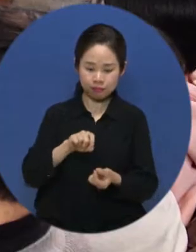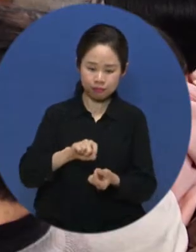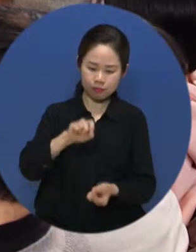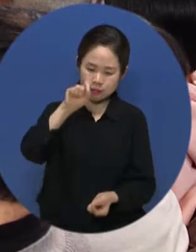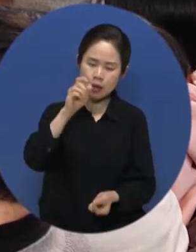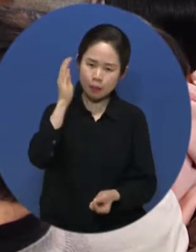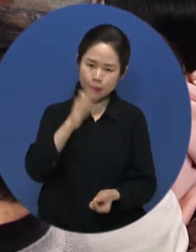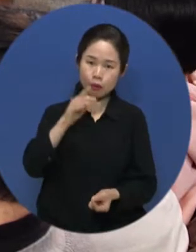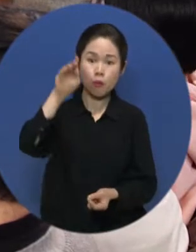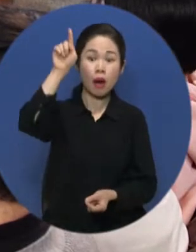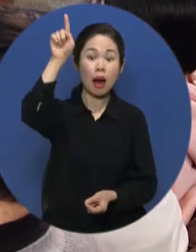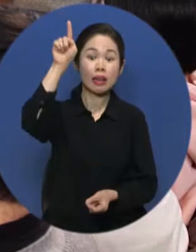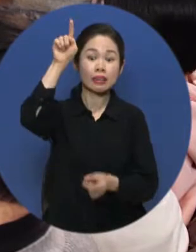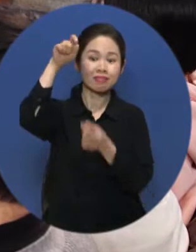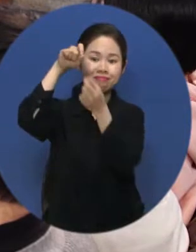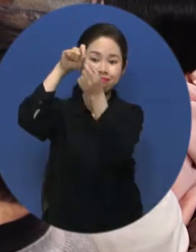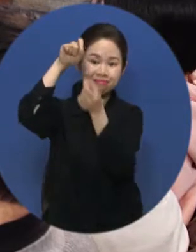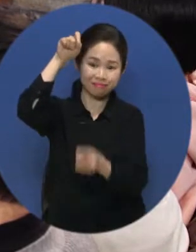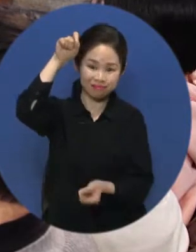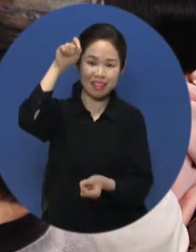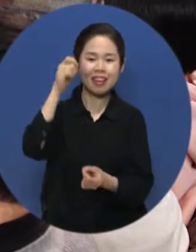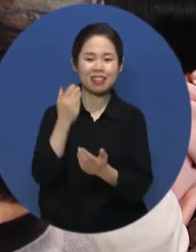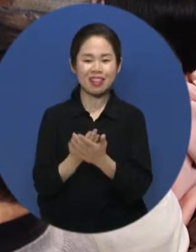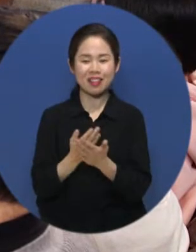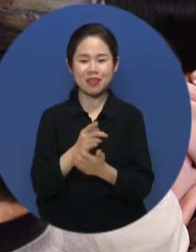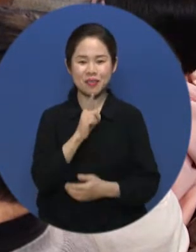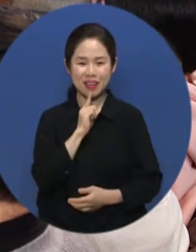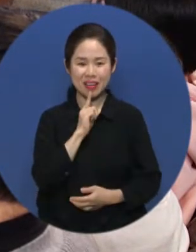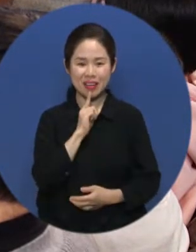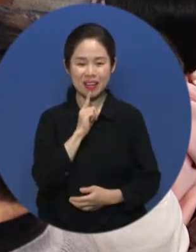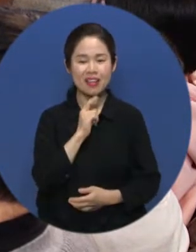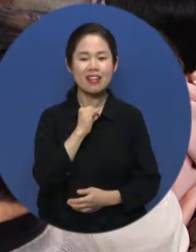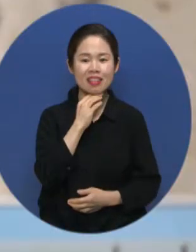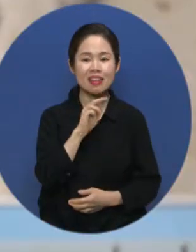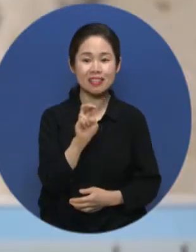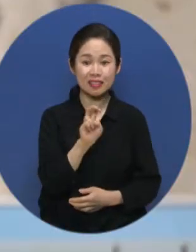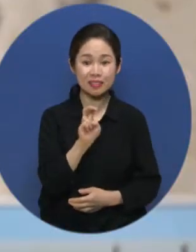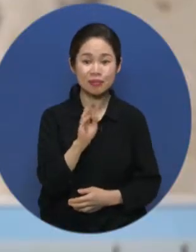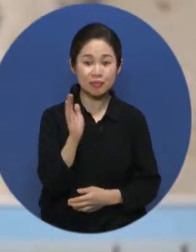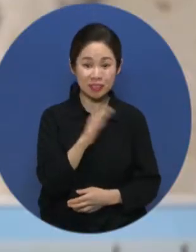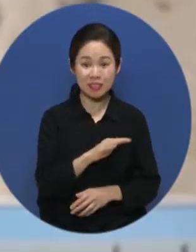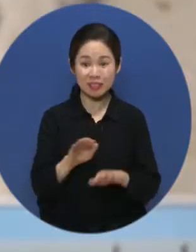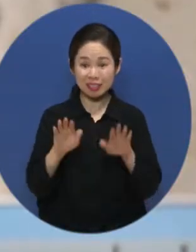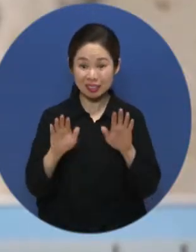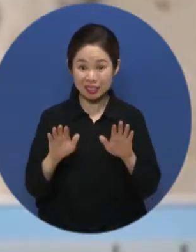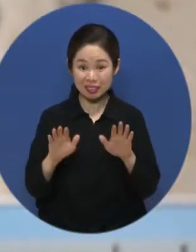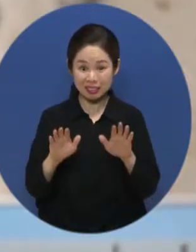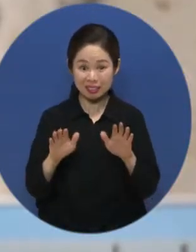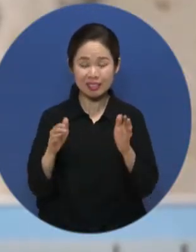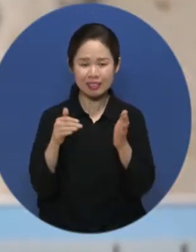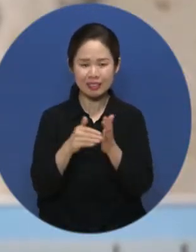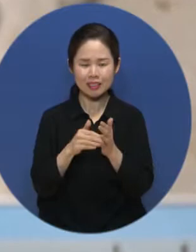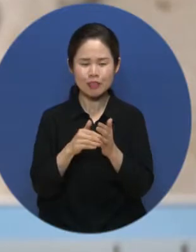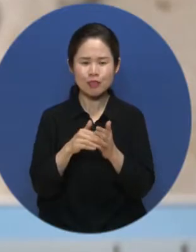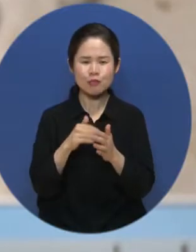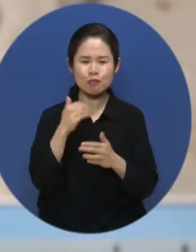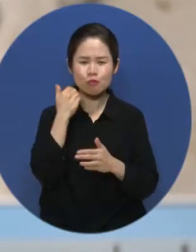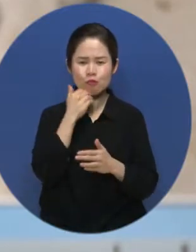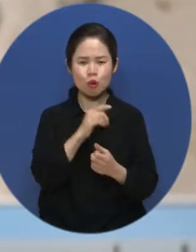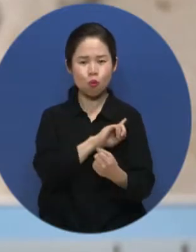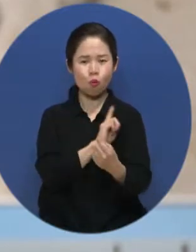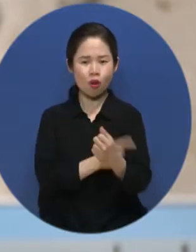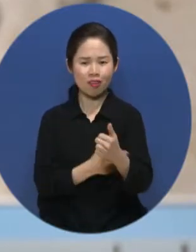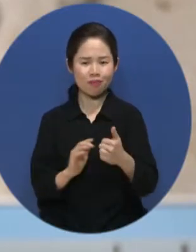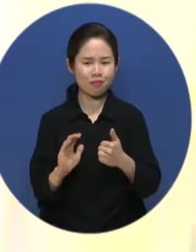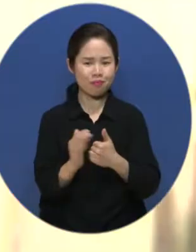20살 청춘에서부터 그리고 20년이 지난 지금까지 누군가의 권리를 지키기 위해 노력하시는